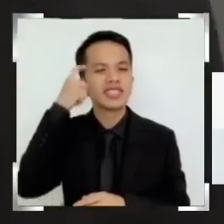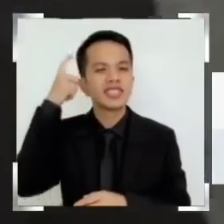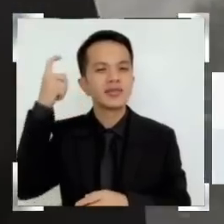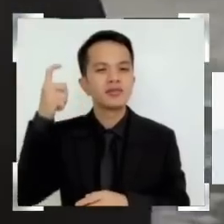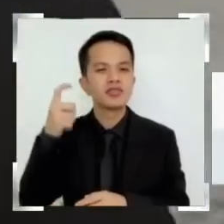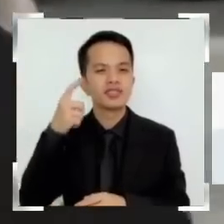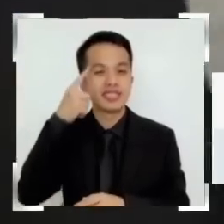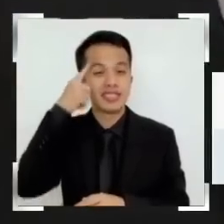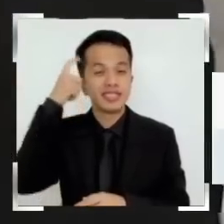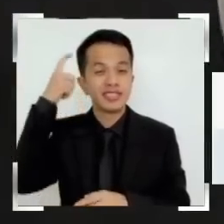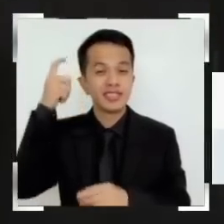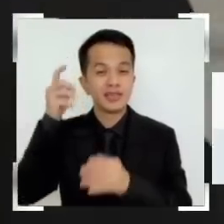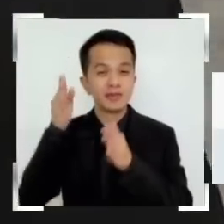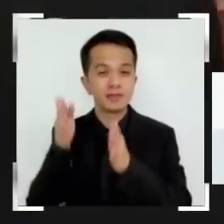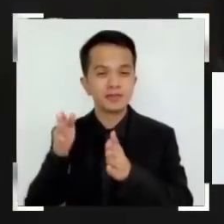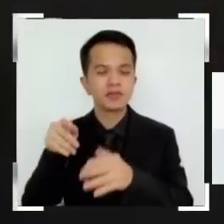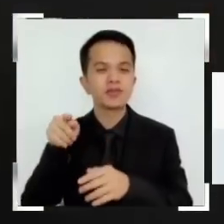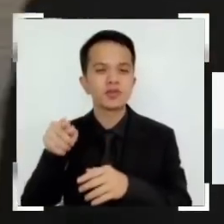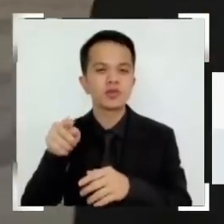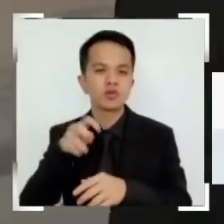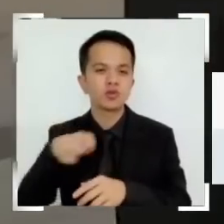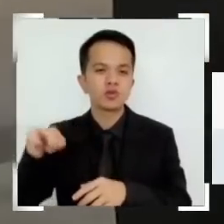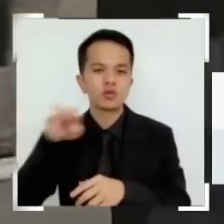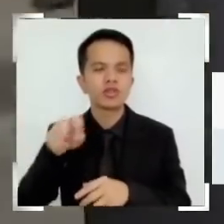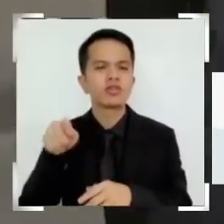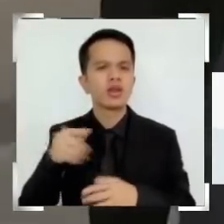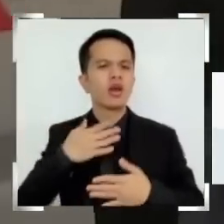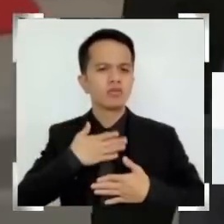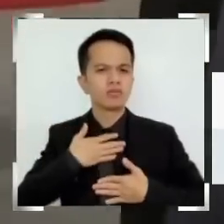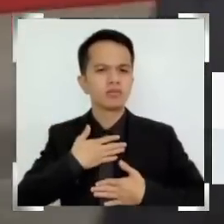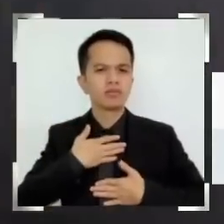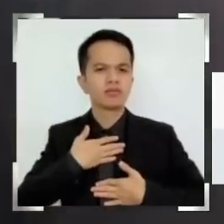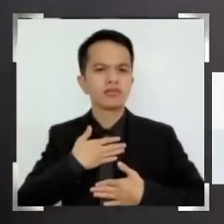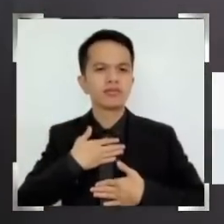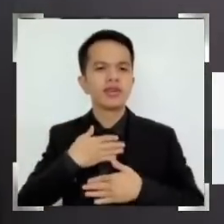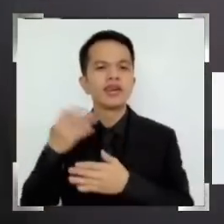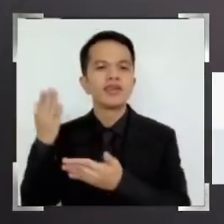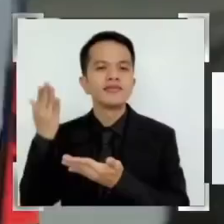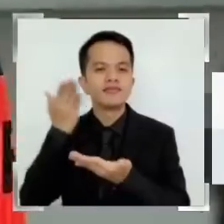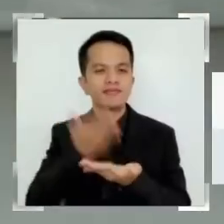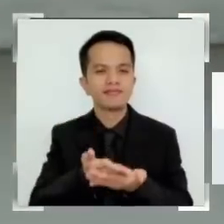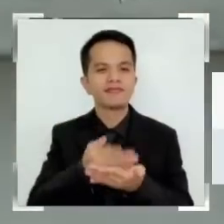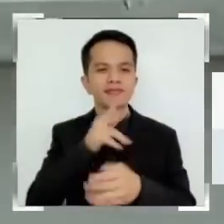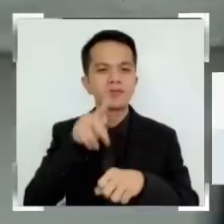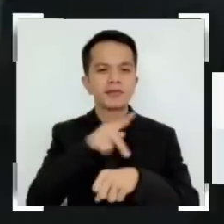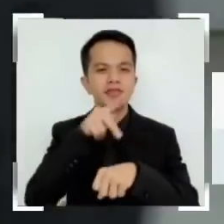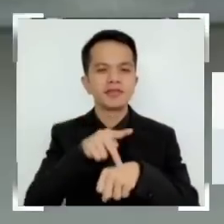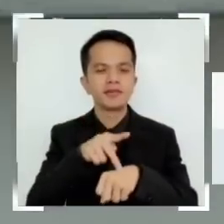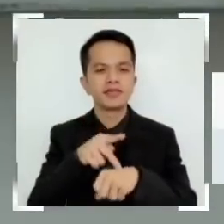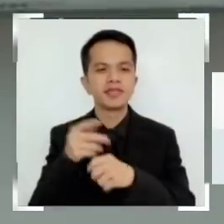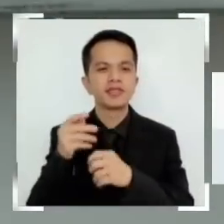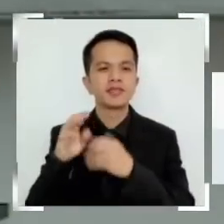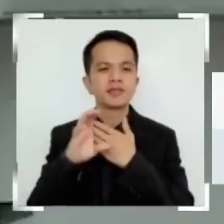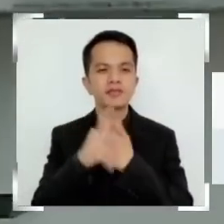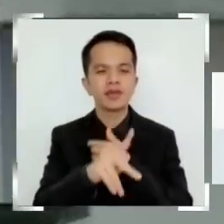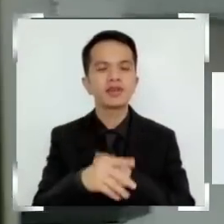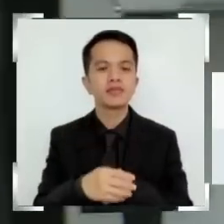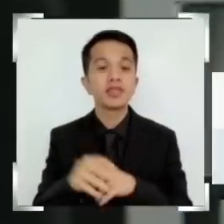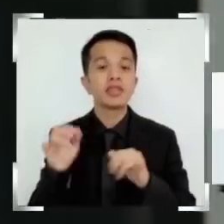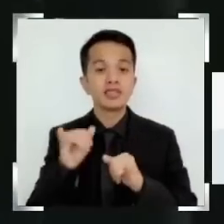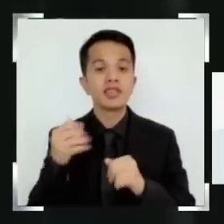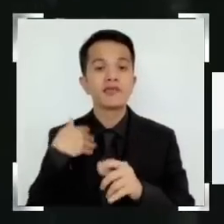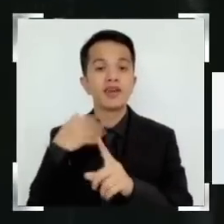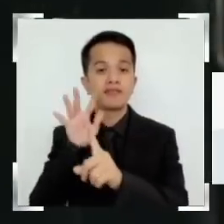bukas. Ang kwento ng aktor, masayang-masaya siya sa pagbabalik niya sa Pilipinas. At noong Marso, nag-viral pa ang kanyang vegan